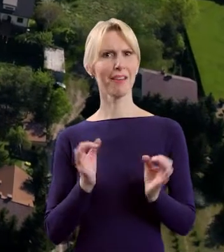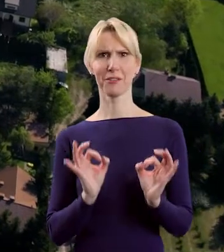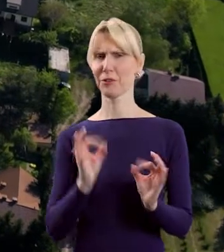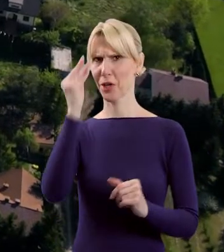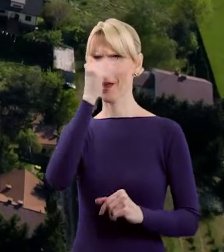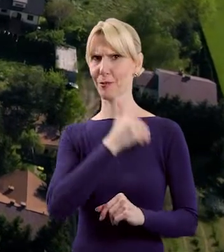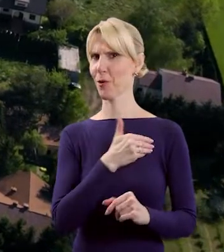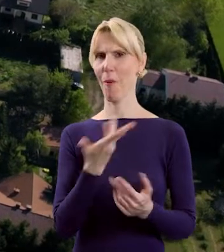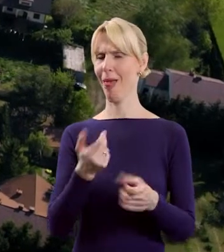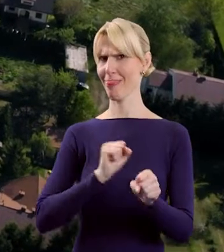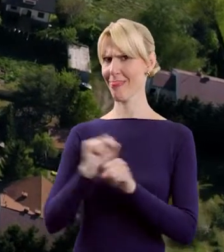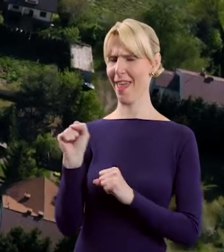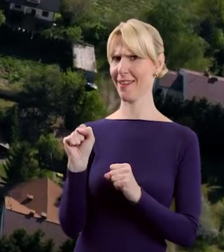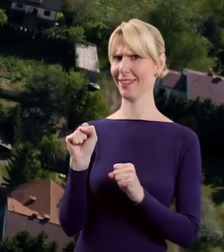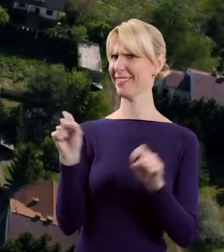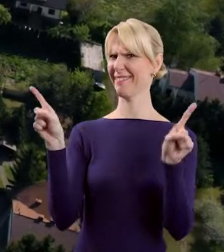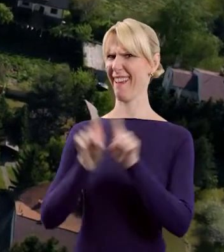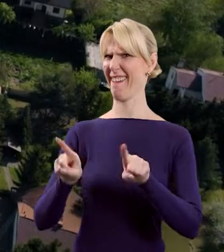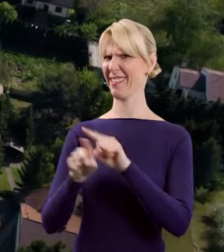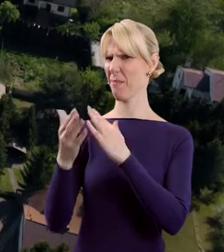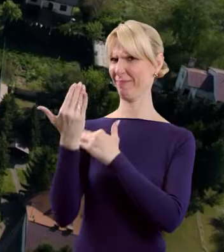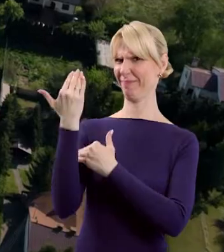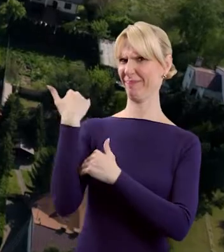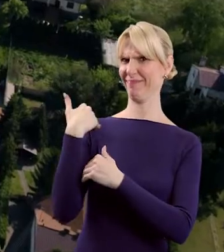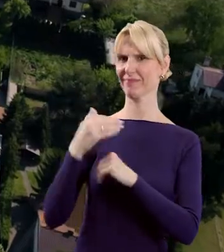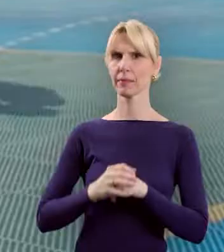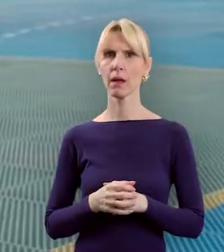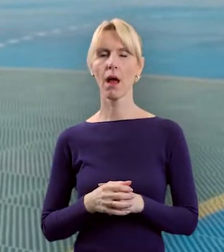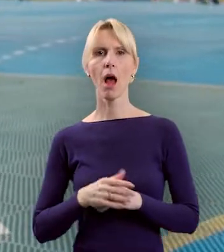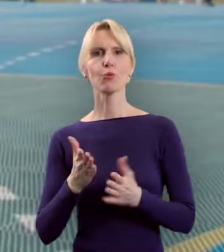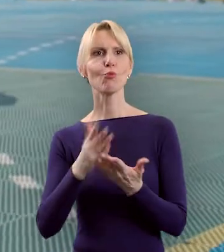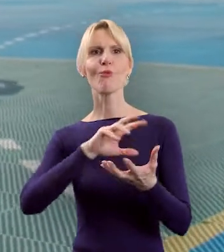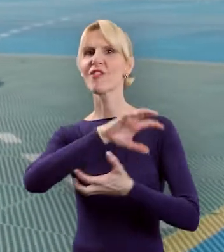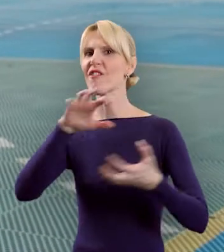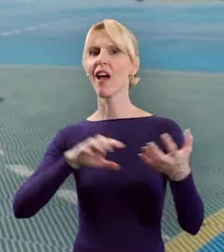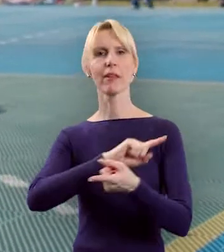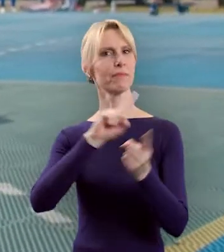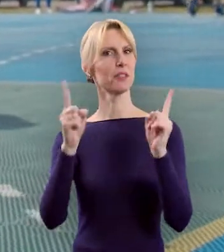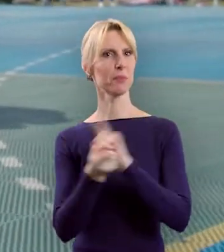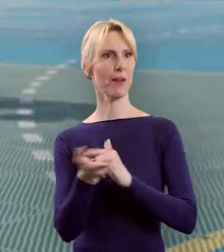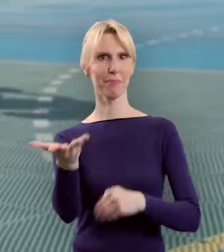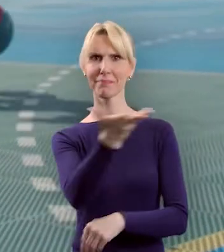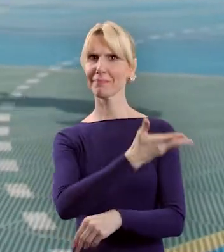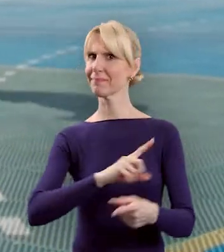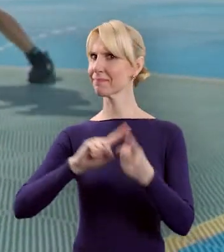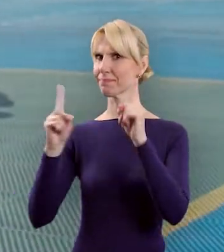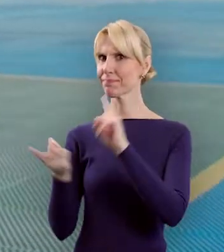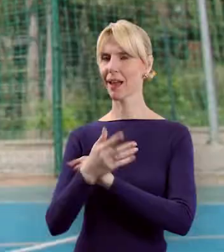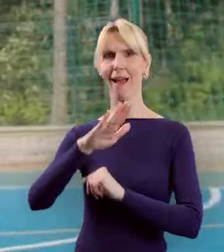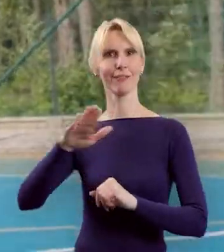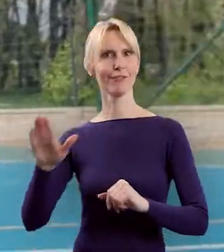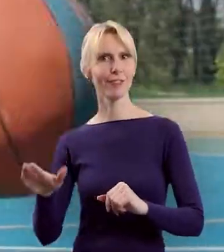Dzisiejsza szkoła nie jest szkołą, którą pamiętamy z lat naszej młodości. Świat się zmienia. Zmieniamy się my, nasze